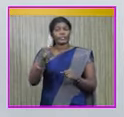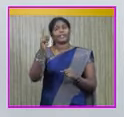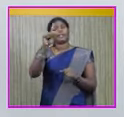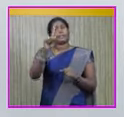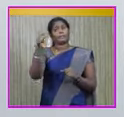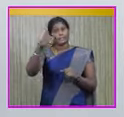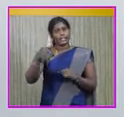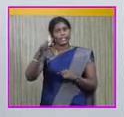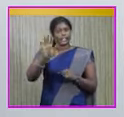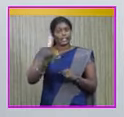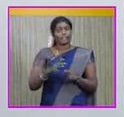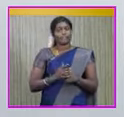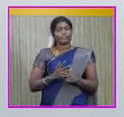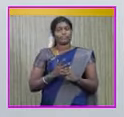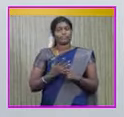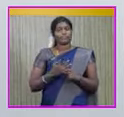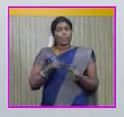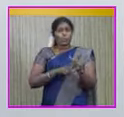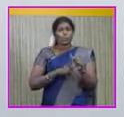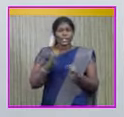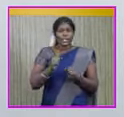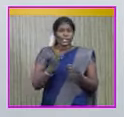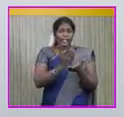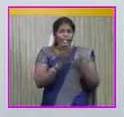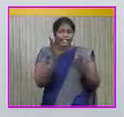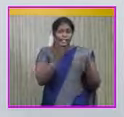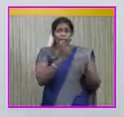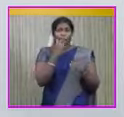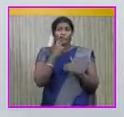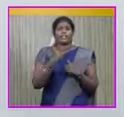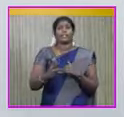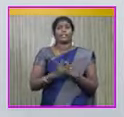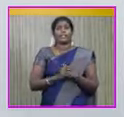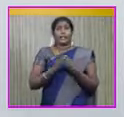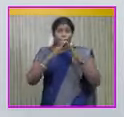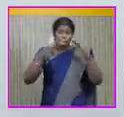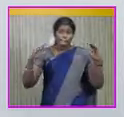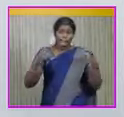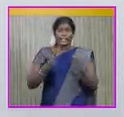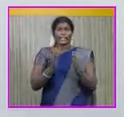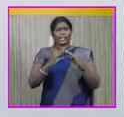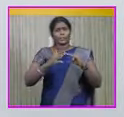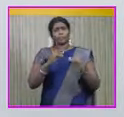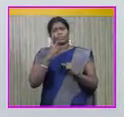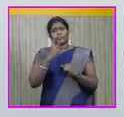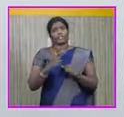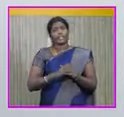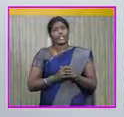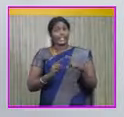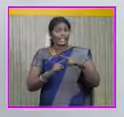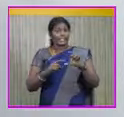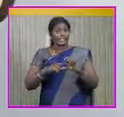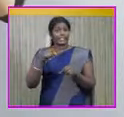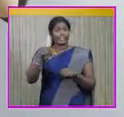அலகுகள். இங்கே ஒய் அப்படின்னு எந்த பக்க அளவு எடுத்திருக்கோன்னு பாருங்கள். பெரிய முக்கோணத்தில் பார்த்தீங்கன்னா தெரியும் உங்களுக்கு, TE என்ற